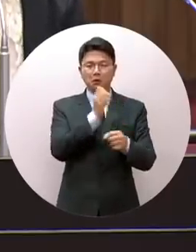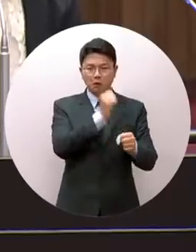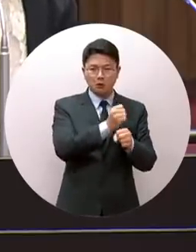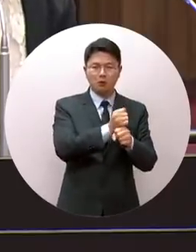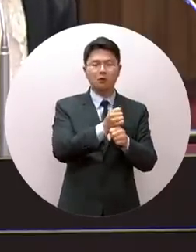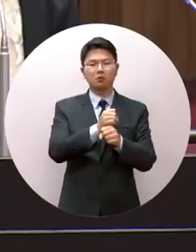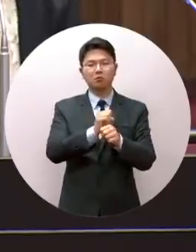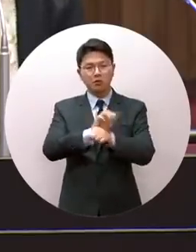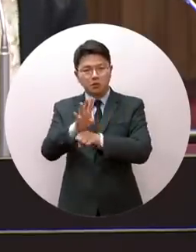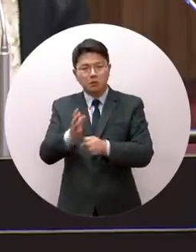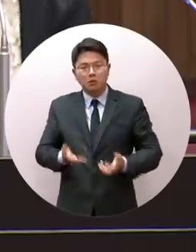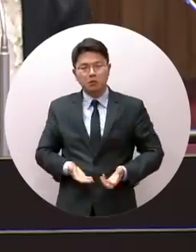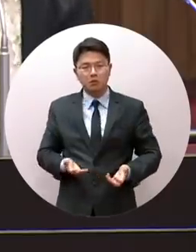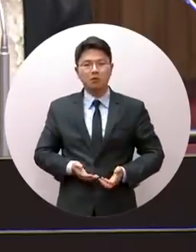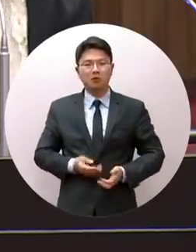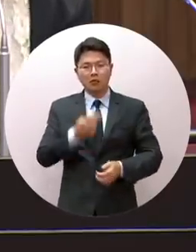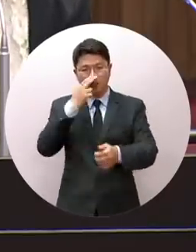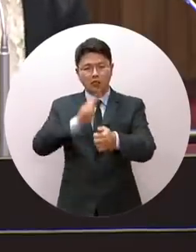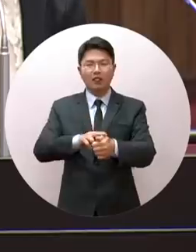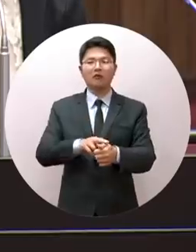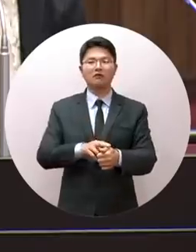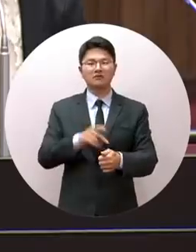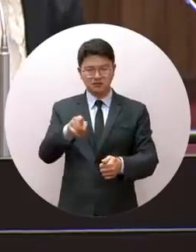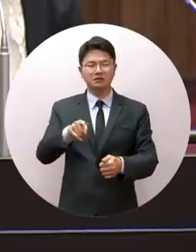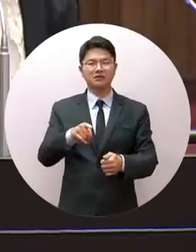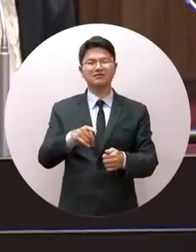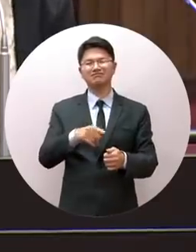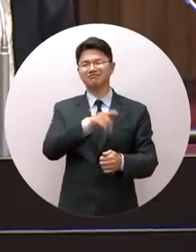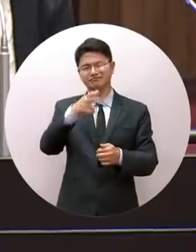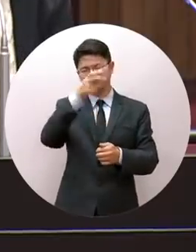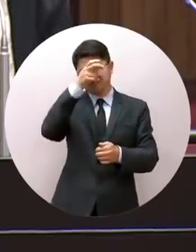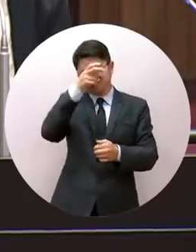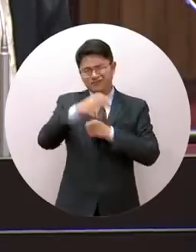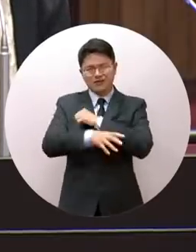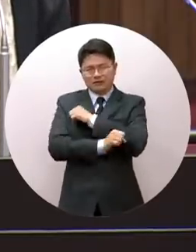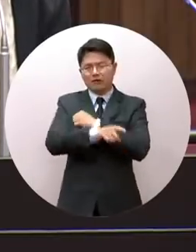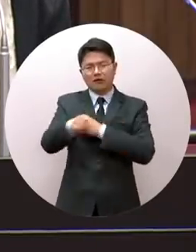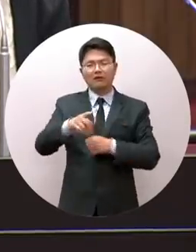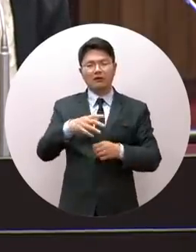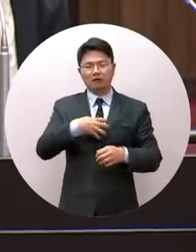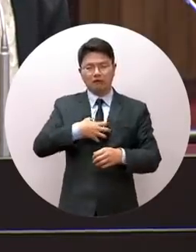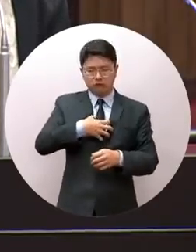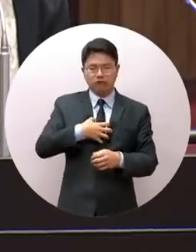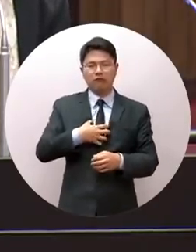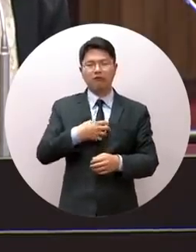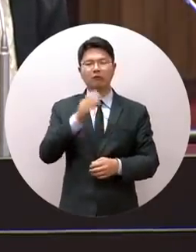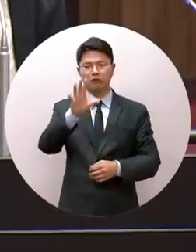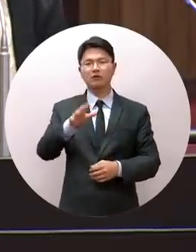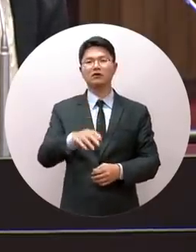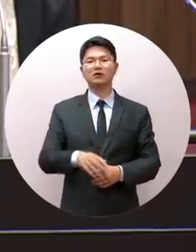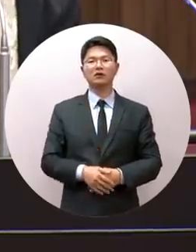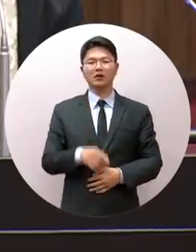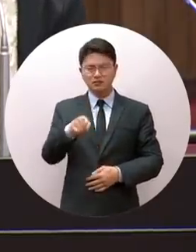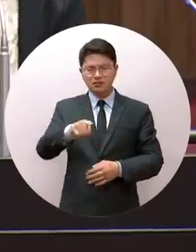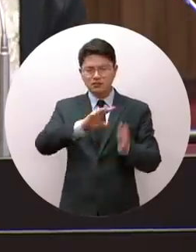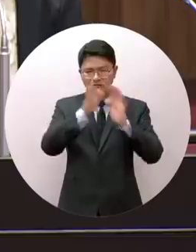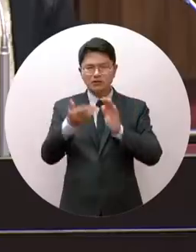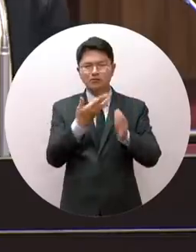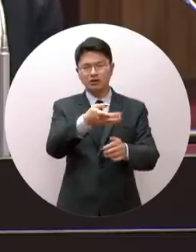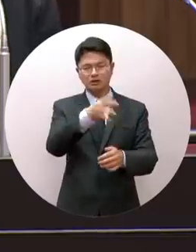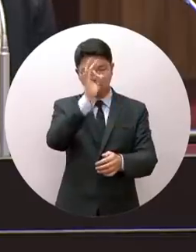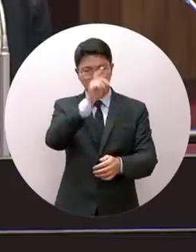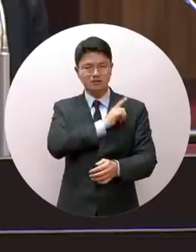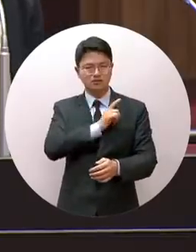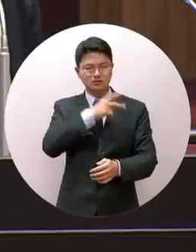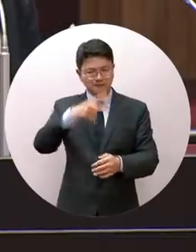摆。就是有这样整人班表，大家在抱怨，所以我把这个讯息抓下来给你看。 好，感谢委员， 你好好的去了解。 好，